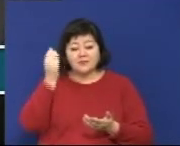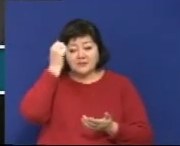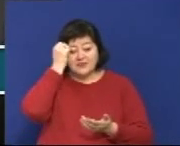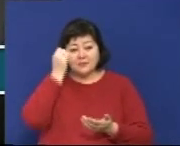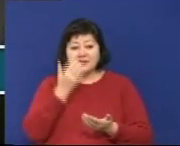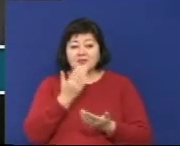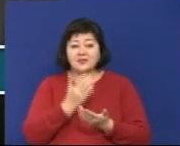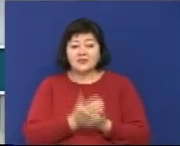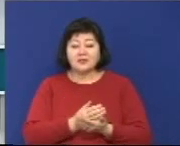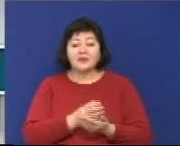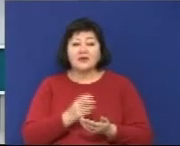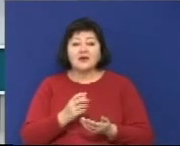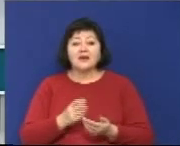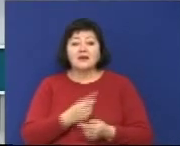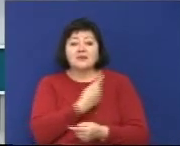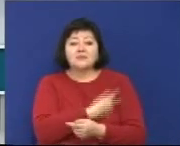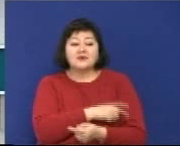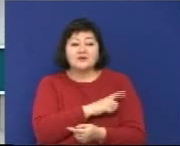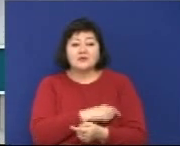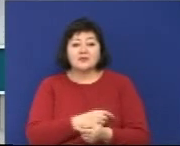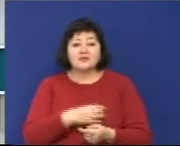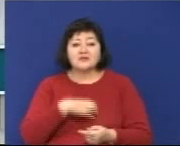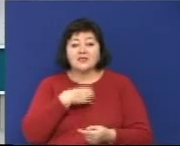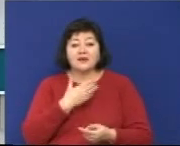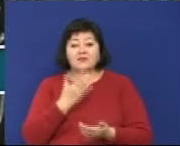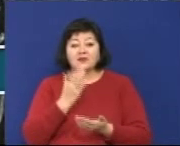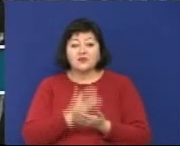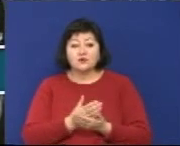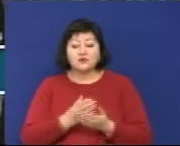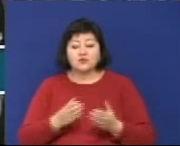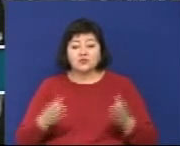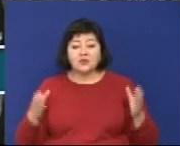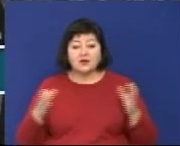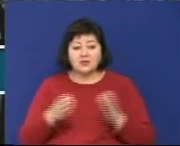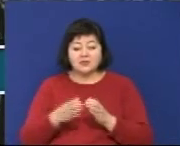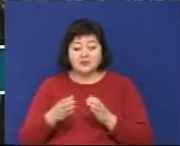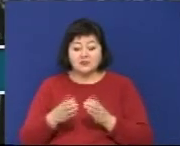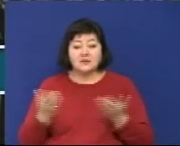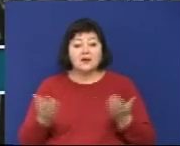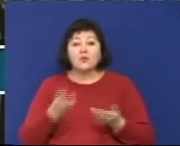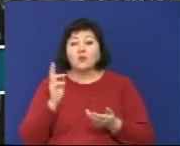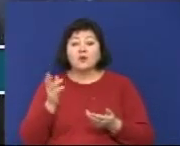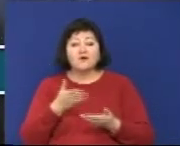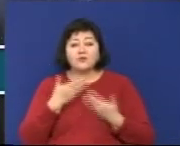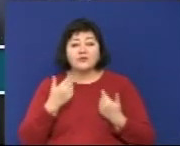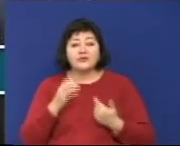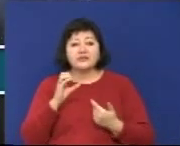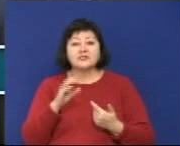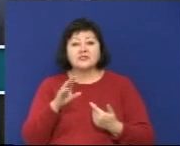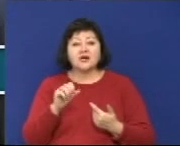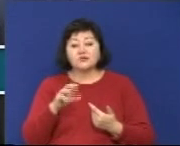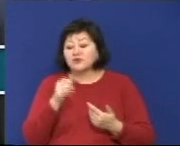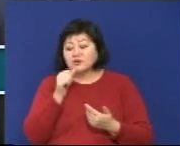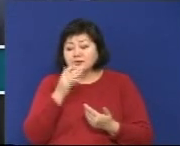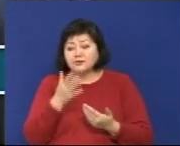системы обязательного медицинского страхования важно определить категории населения, ведь не имеющие статуса граждане не могут пользоваться этим